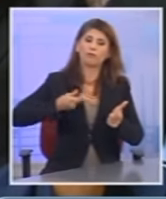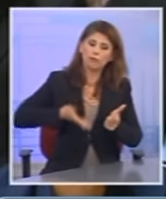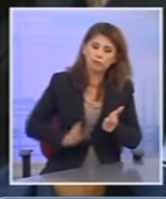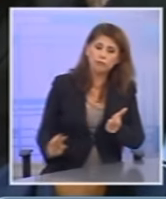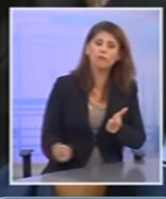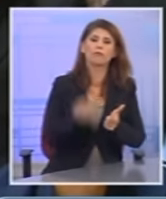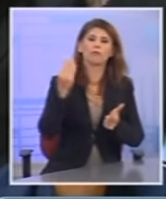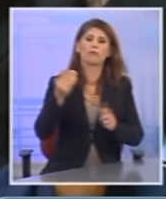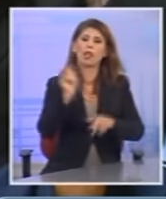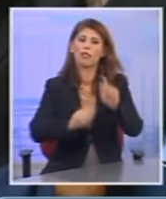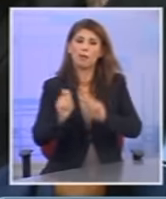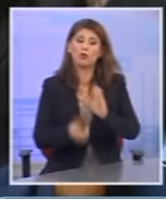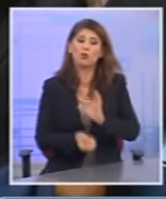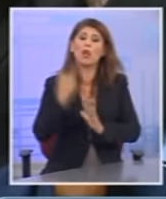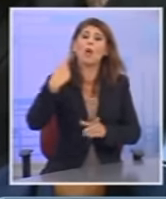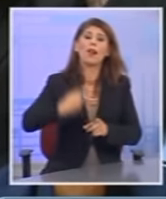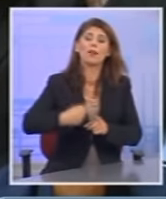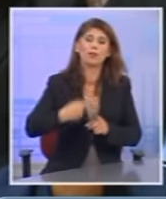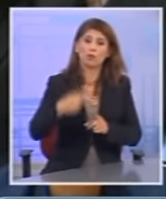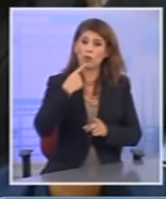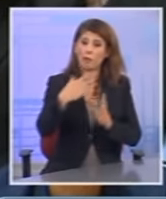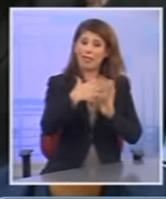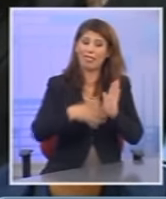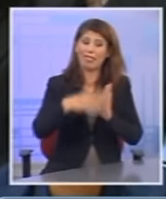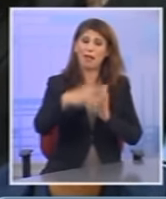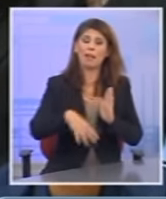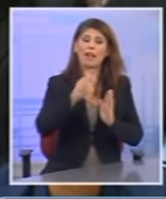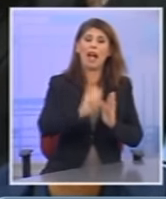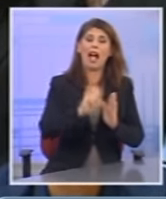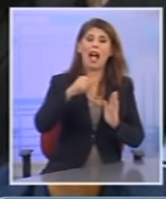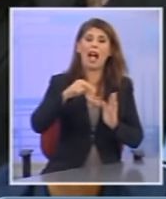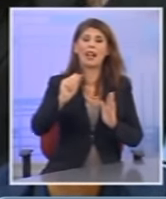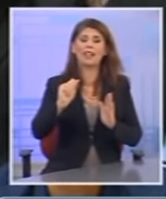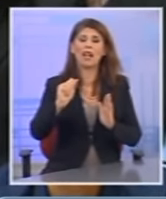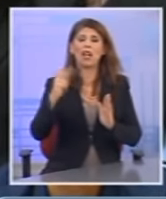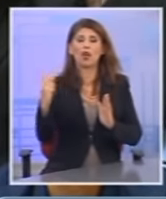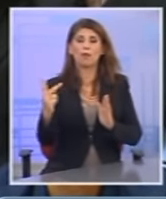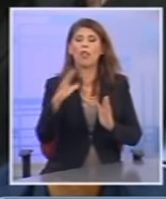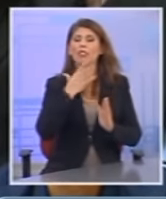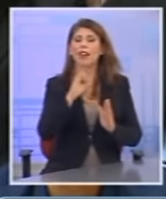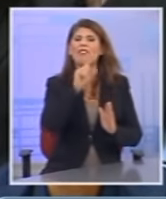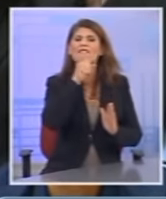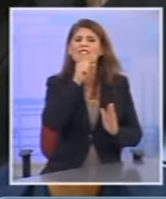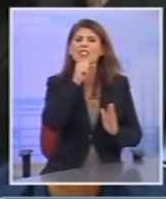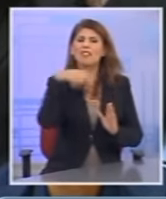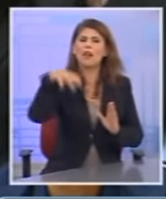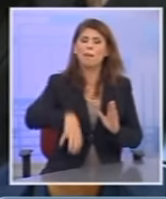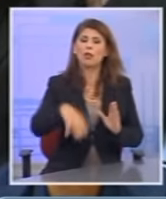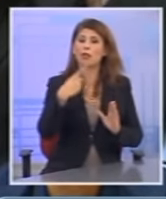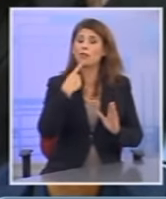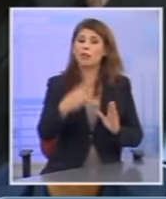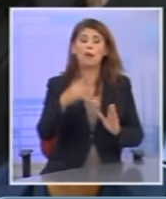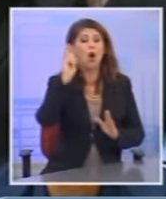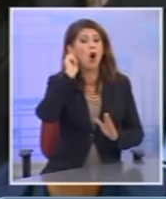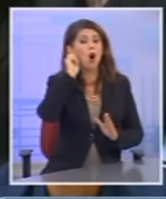νέου ελληνισμού. Και αναφερόμενος στα κείμενα της Άννας της Κομνηνής, στη Βυζαντινή δηλαδή περίοδο, λέει: το